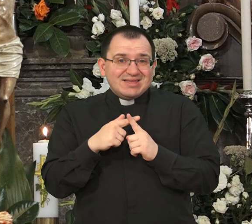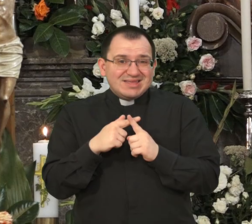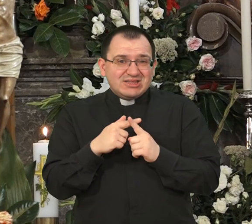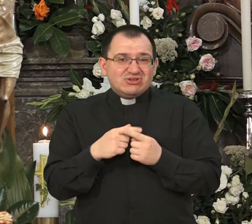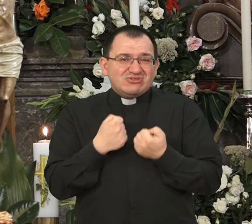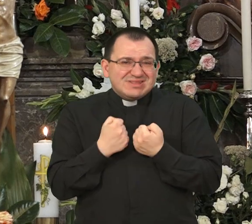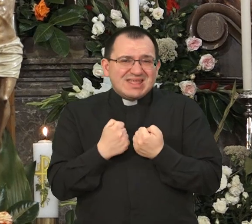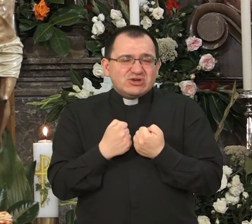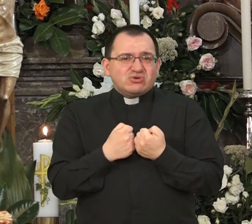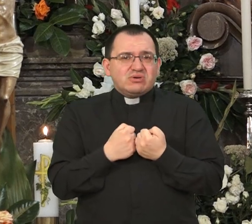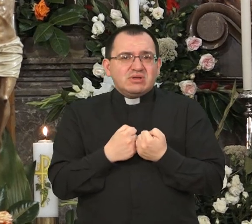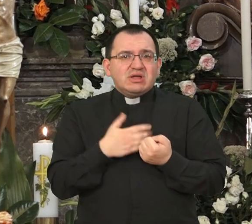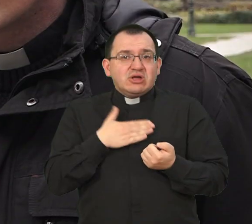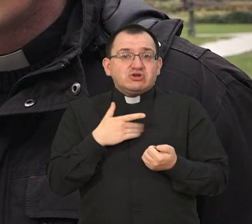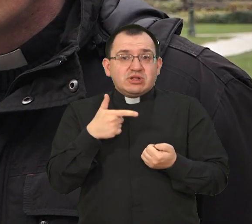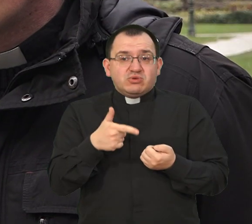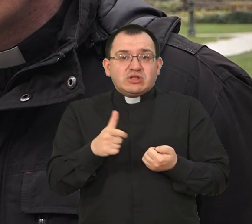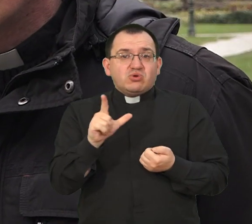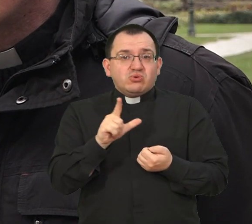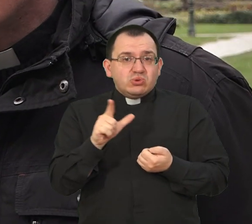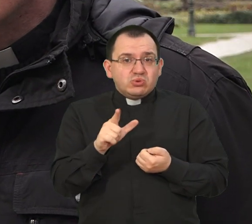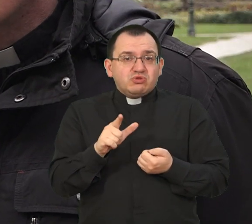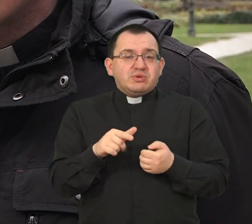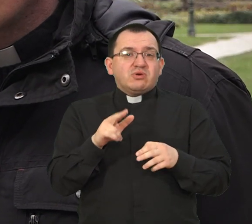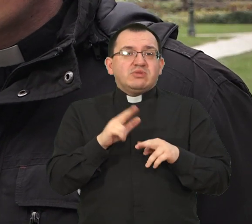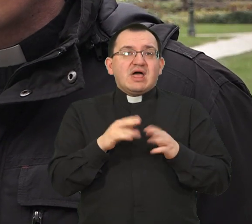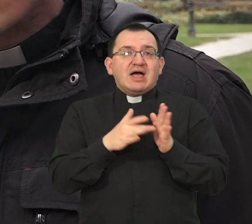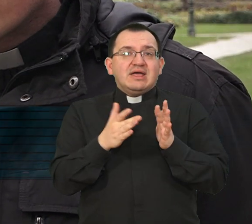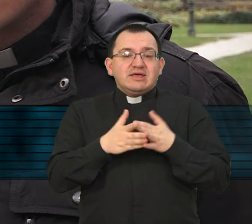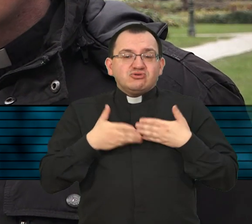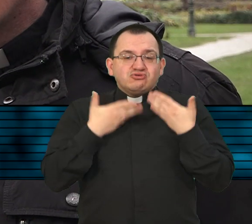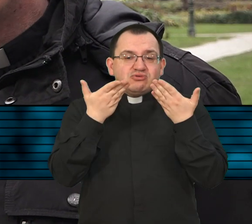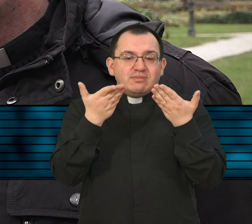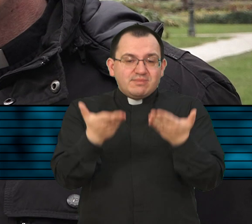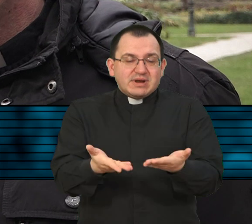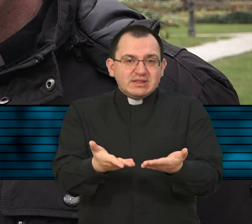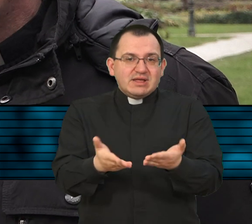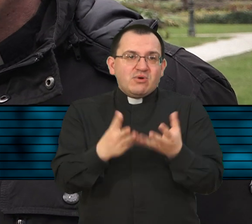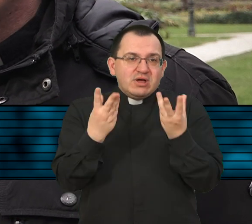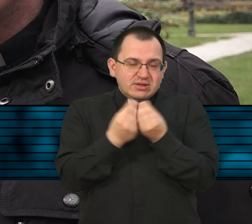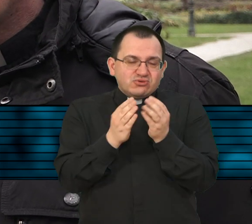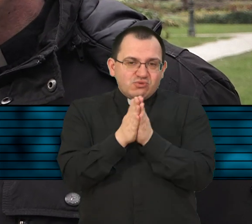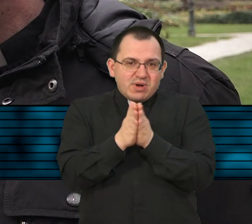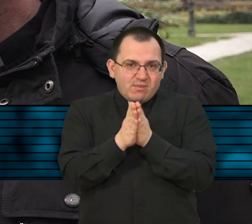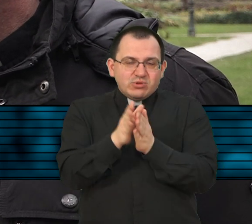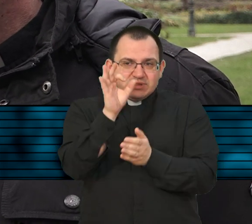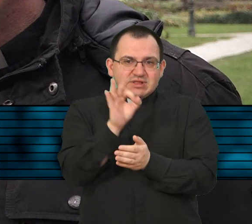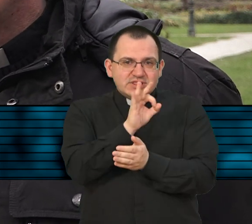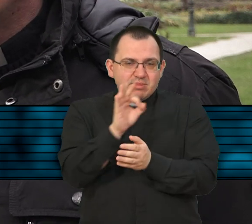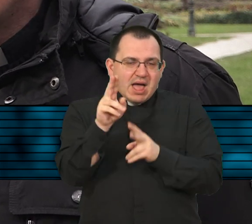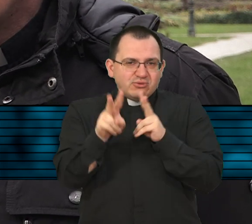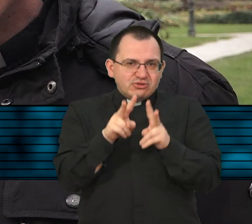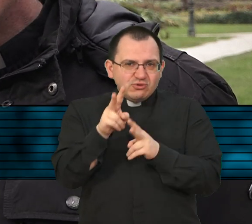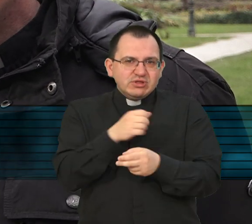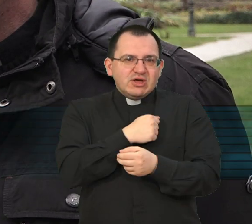svoje terete. Evo, želimo u Ludbregu Kristu to sve predati zajedno i moliti ga za blagoslov, snagu, utjehu,